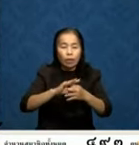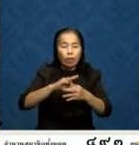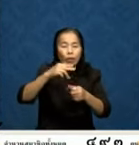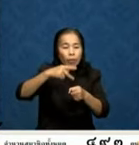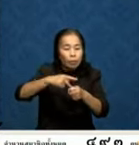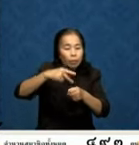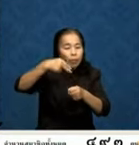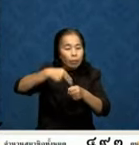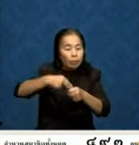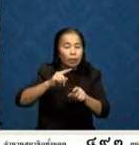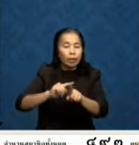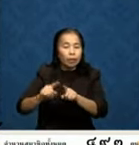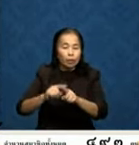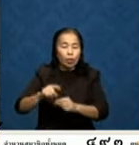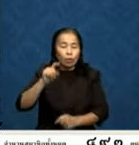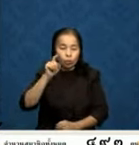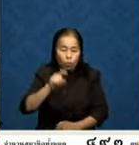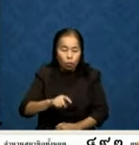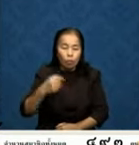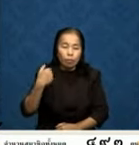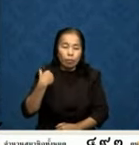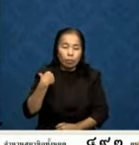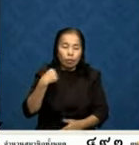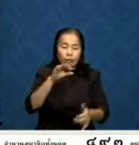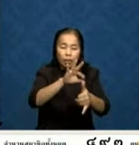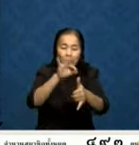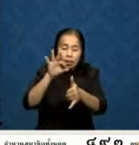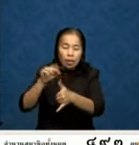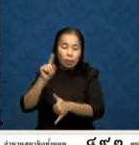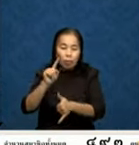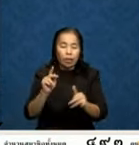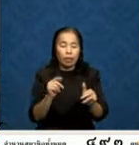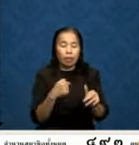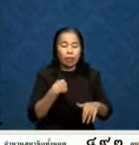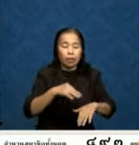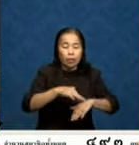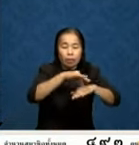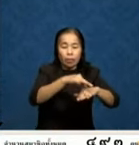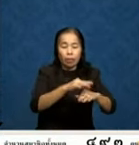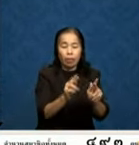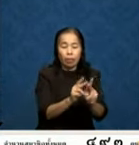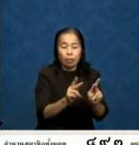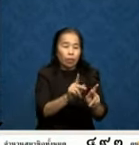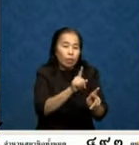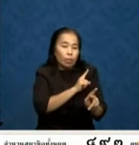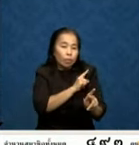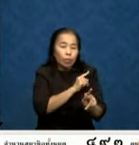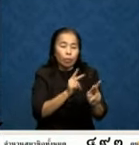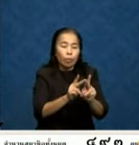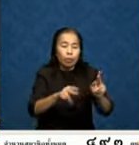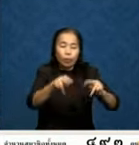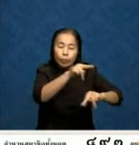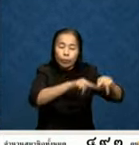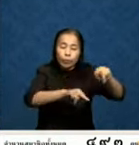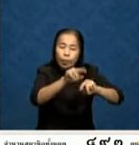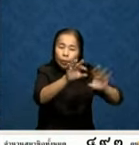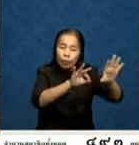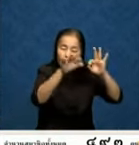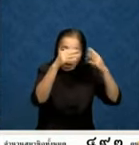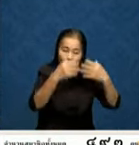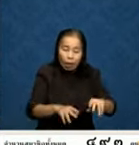จะต้องมีการคัดสรรจากคณะกรรมการสรรหานะครับซึ่งคณะกรรมการสรรหาเนี่ยจะต้องเป็นผู้ที่